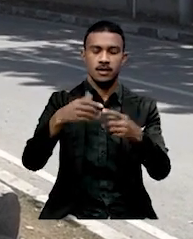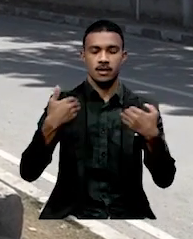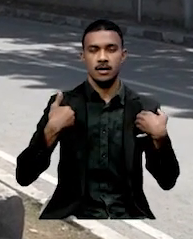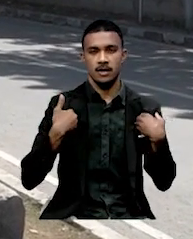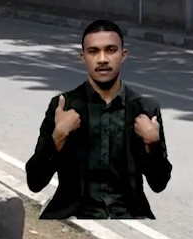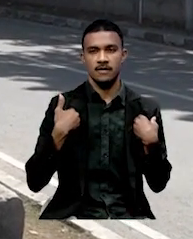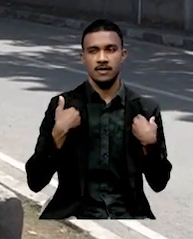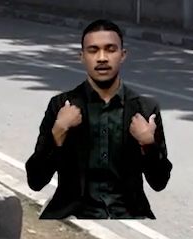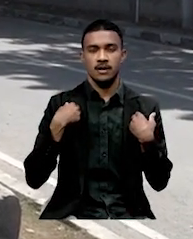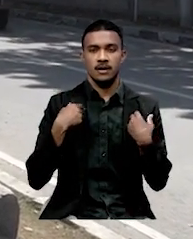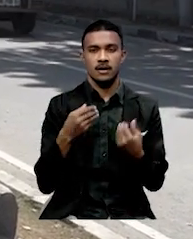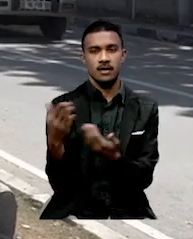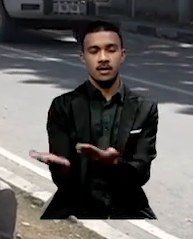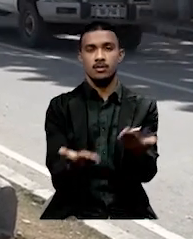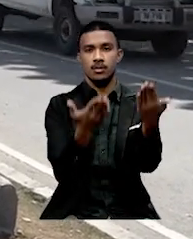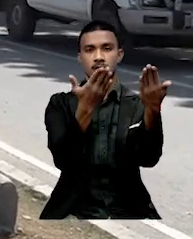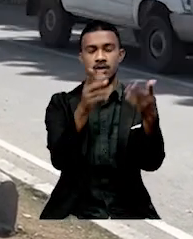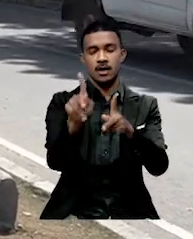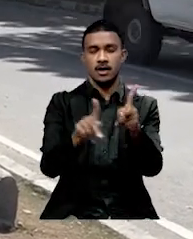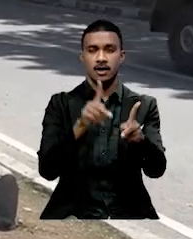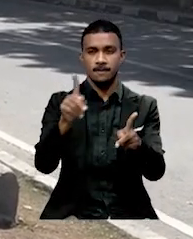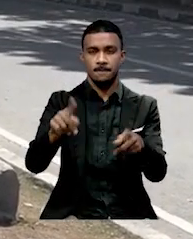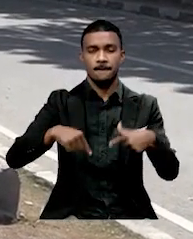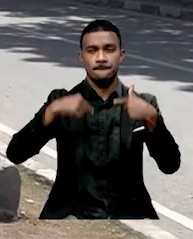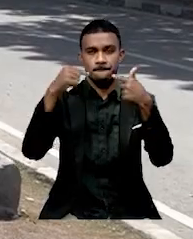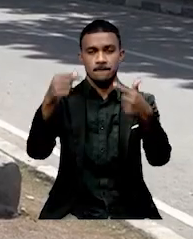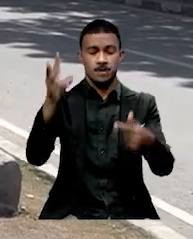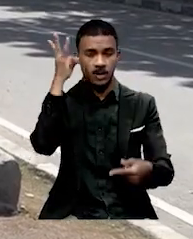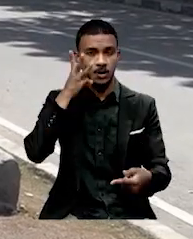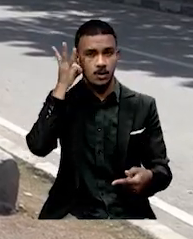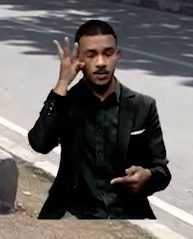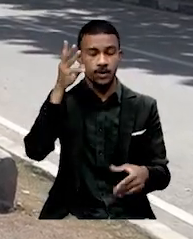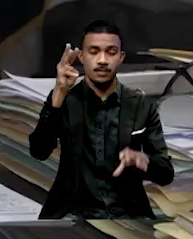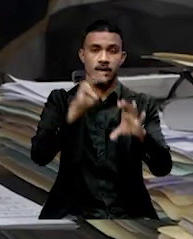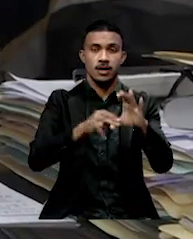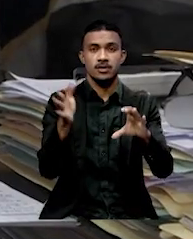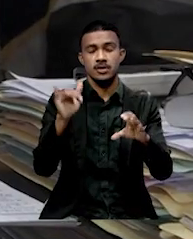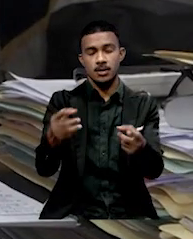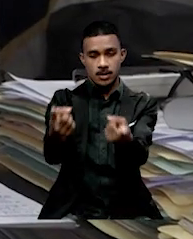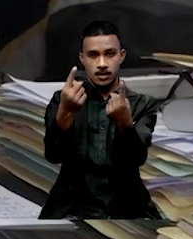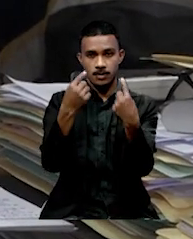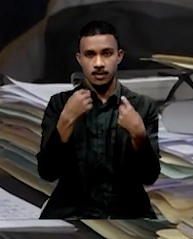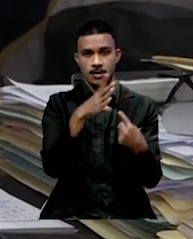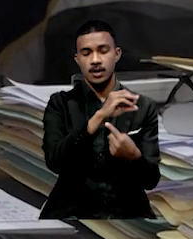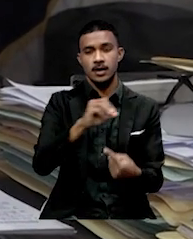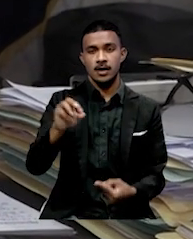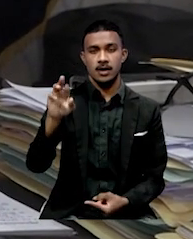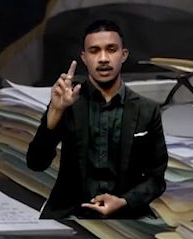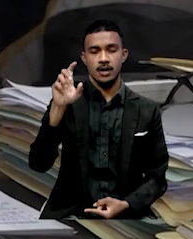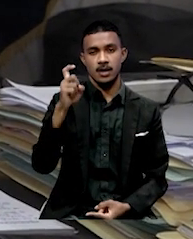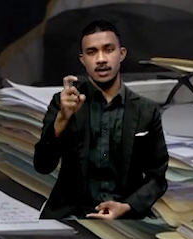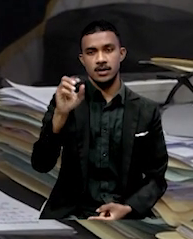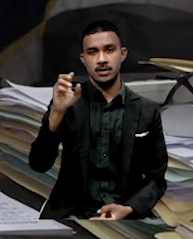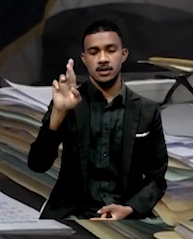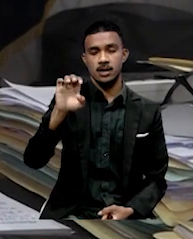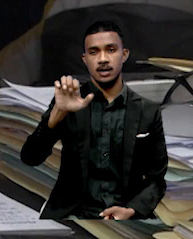iha importasaun atau ema rumah tama infilta droga iha merkaduria siro na bema tama mai. X-ray bele detekta